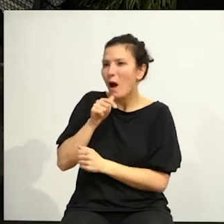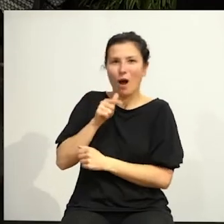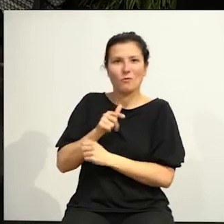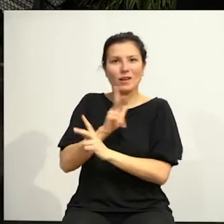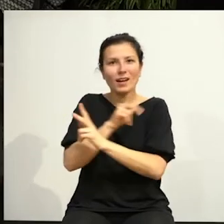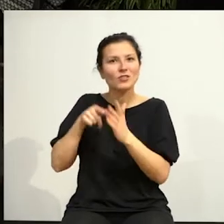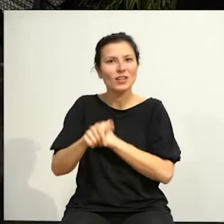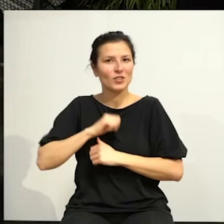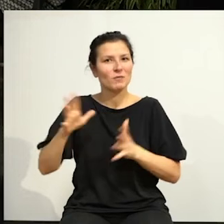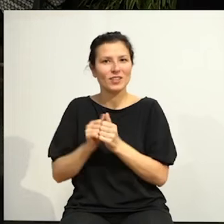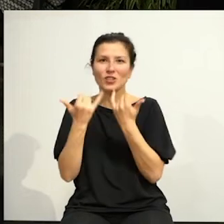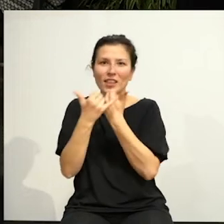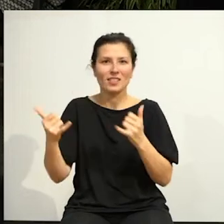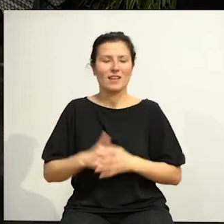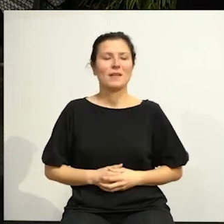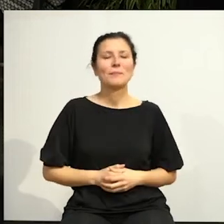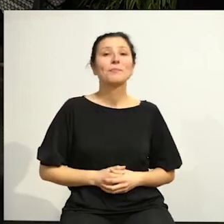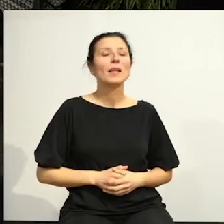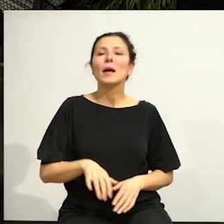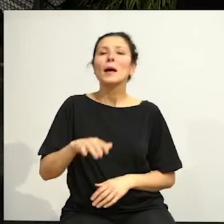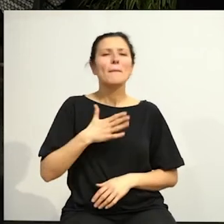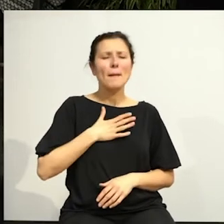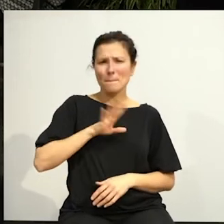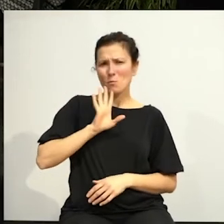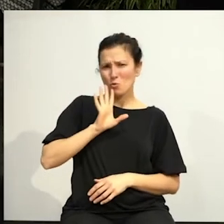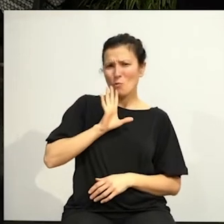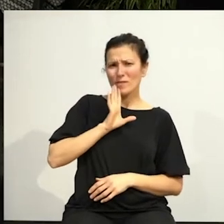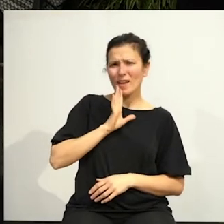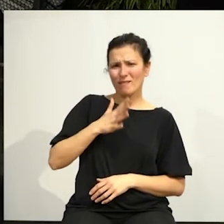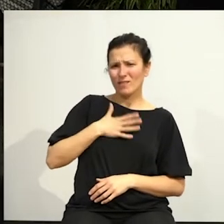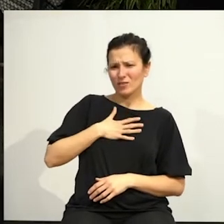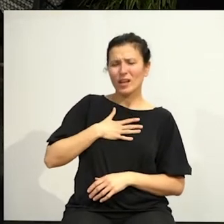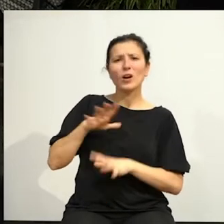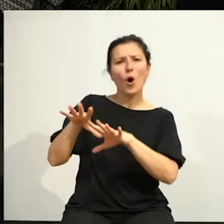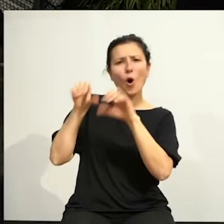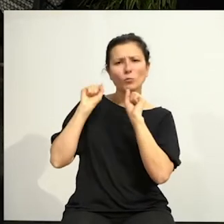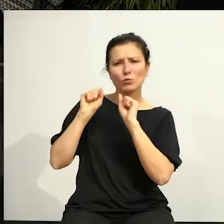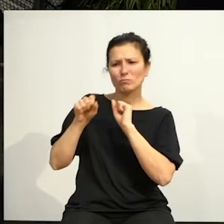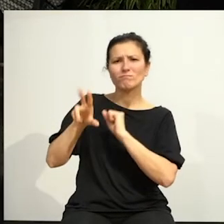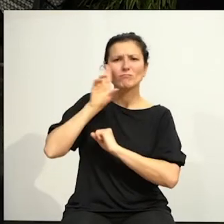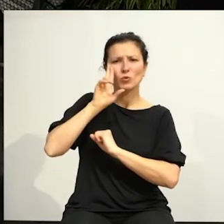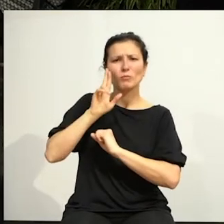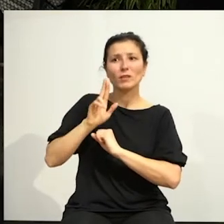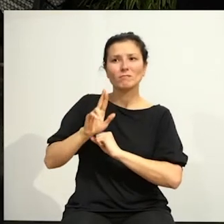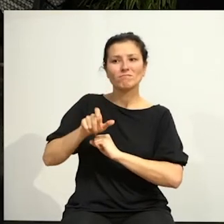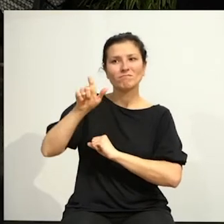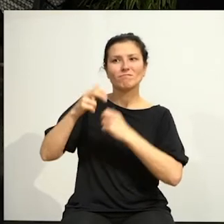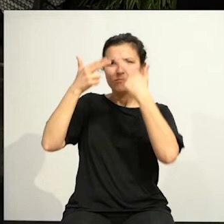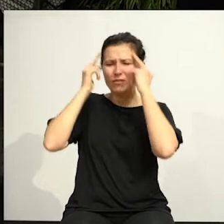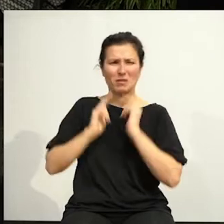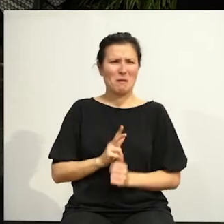Mam bardzo podobne wrażenia, jeżeli chodzi o recepcję Norwida, dlatego że od razu pomyślałam, no właśnie, kto czyta do